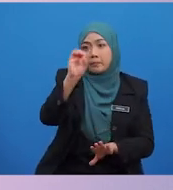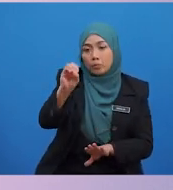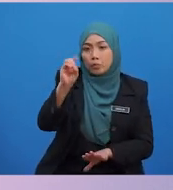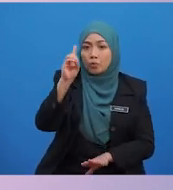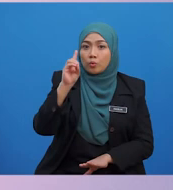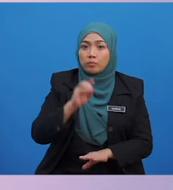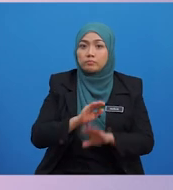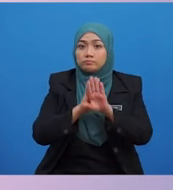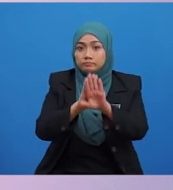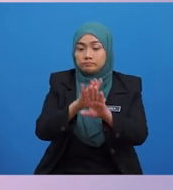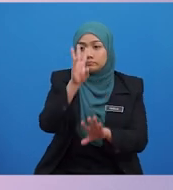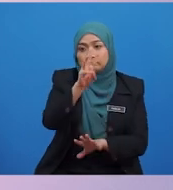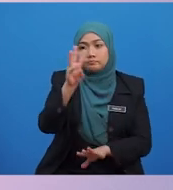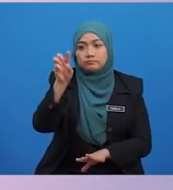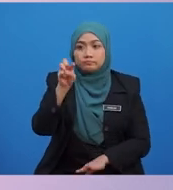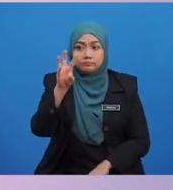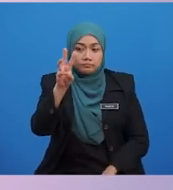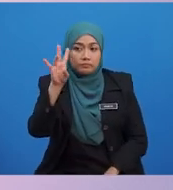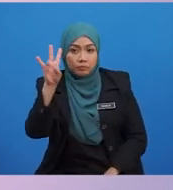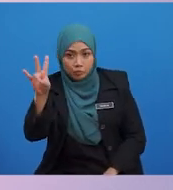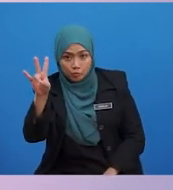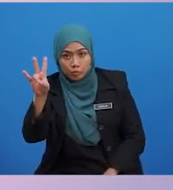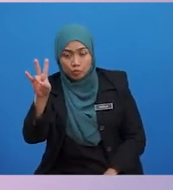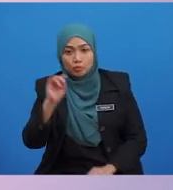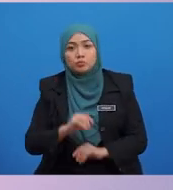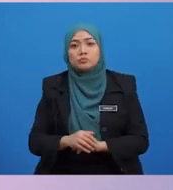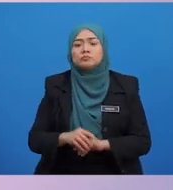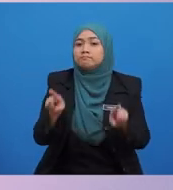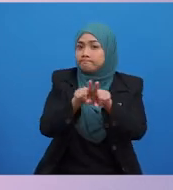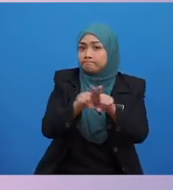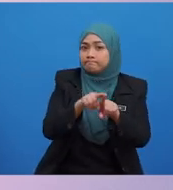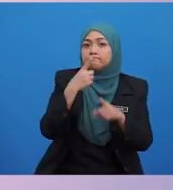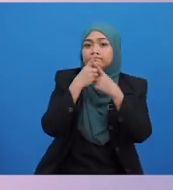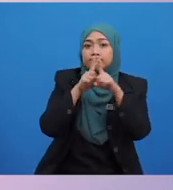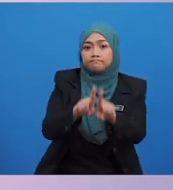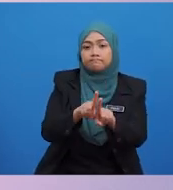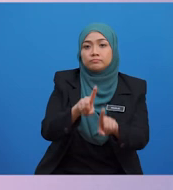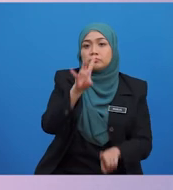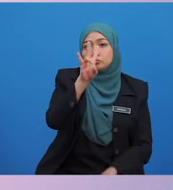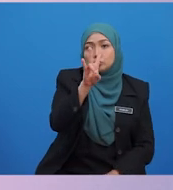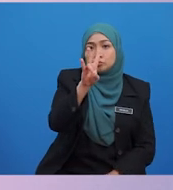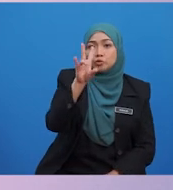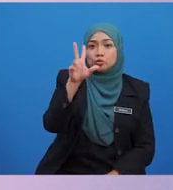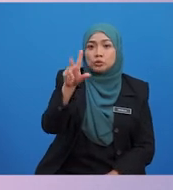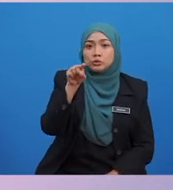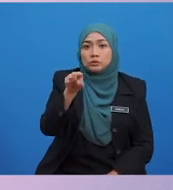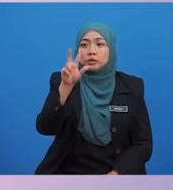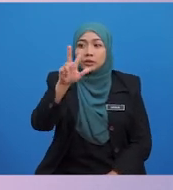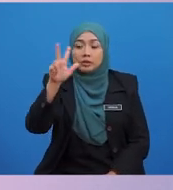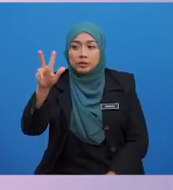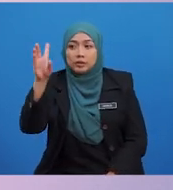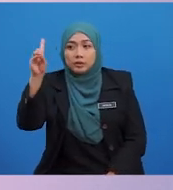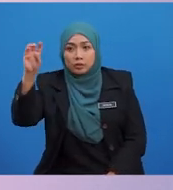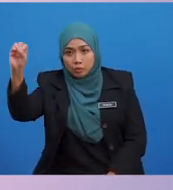40° tolak 6066 7jta yaitu = 73 puluhan hingga